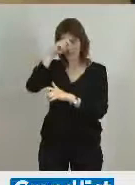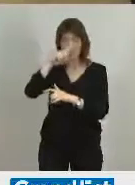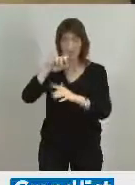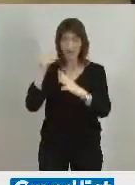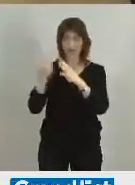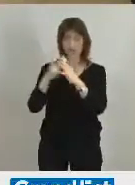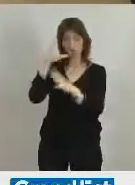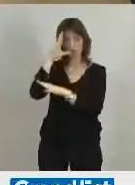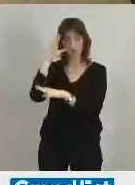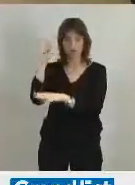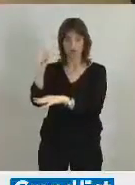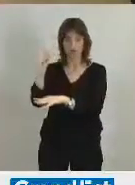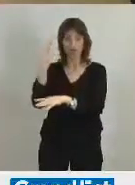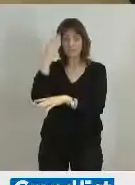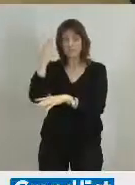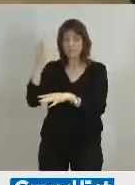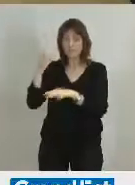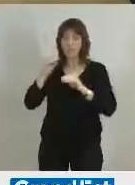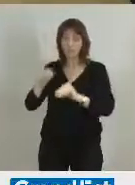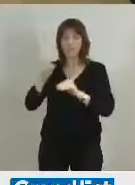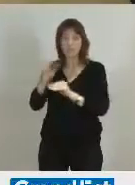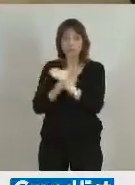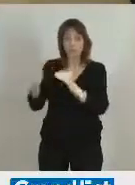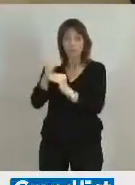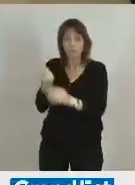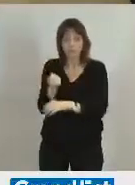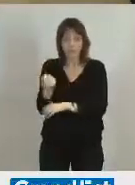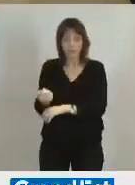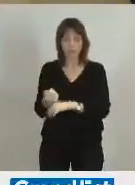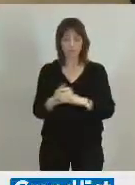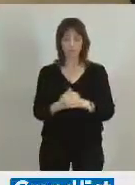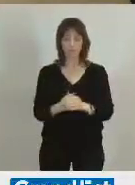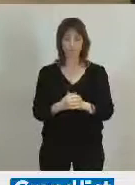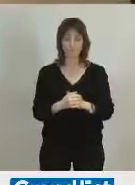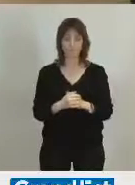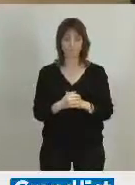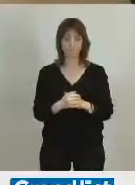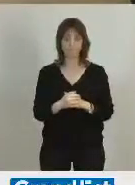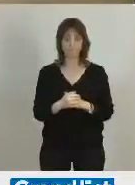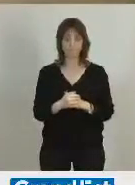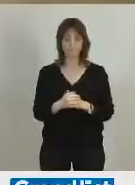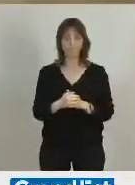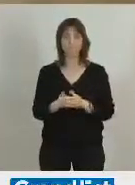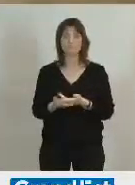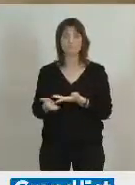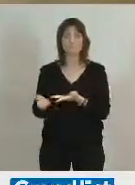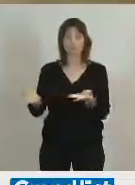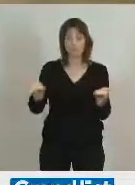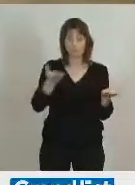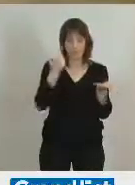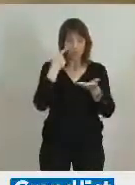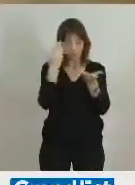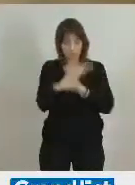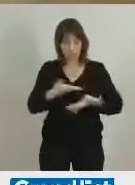les territoires ayant peu de structures d'enseignement supérieur. Conscient des enjeux et fort des initiatives